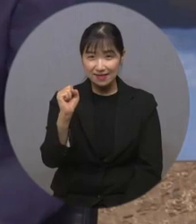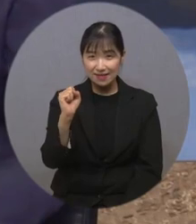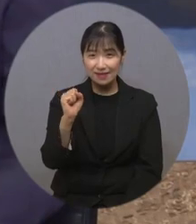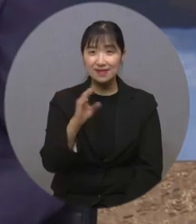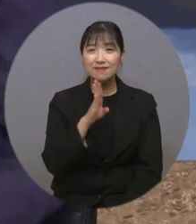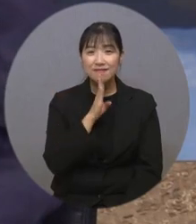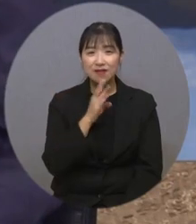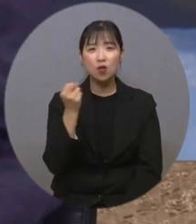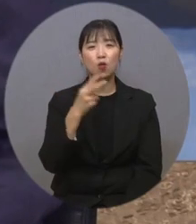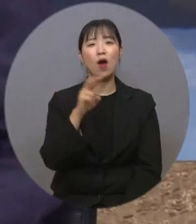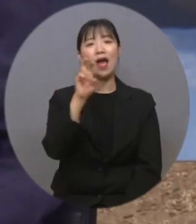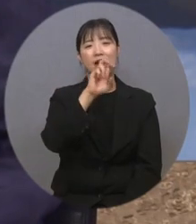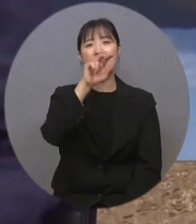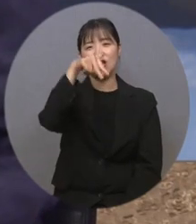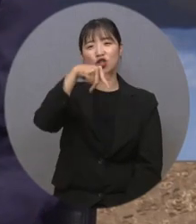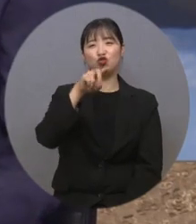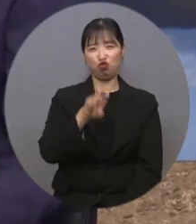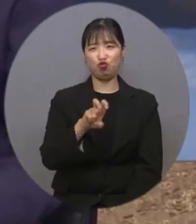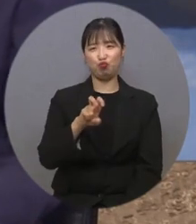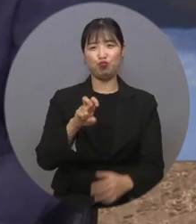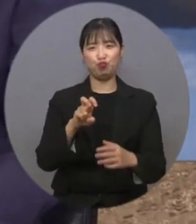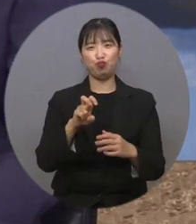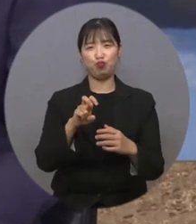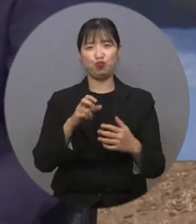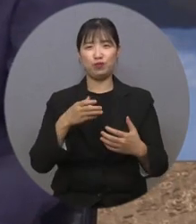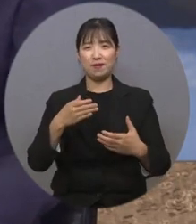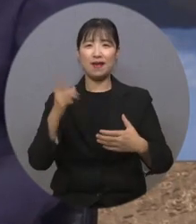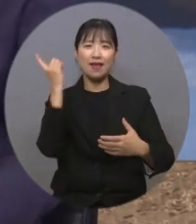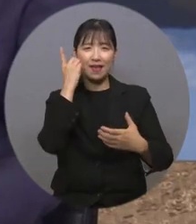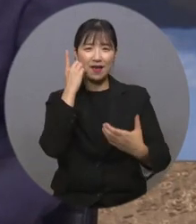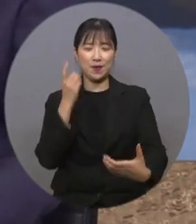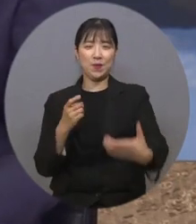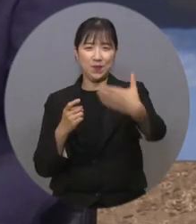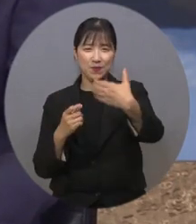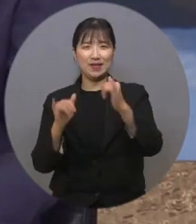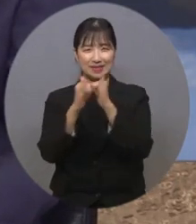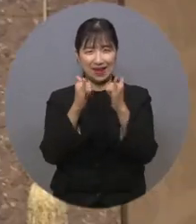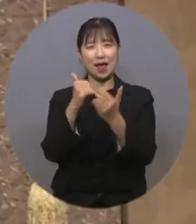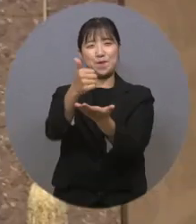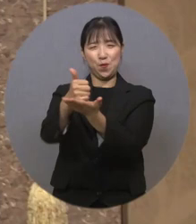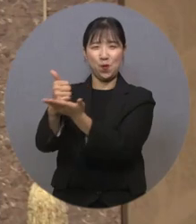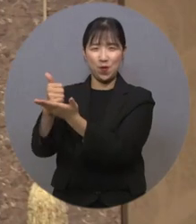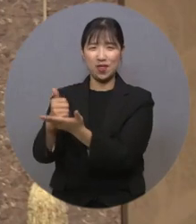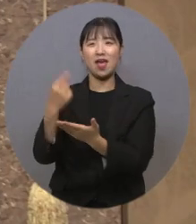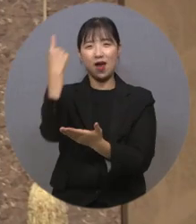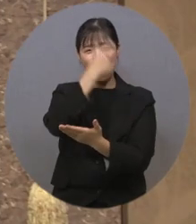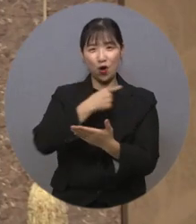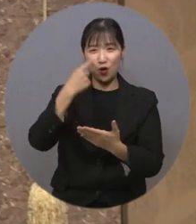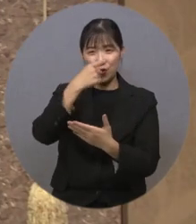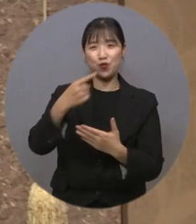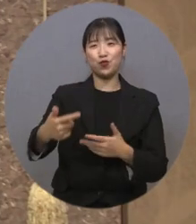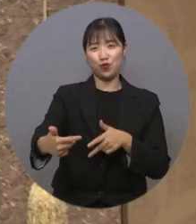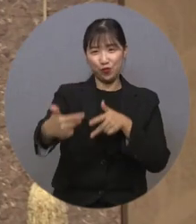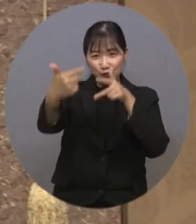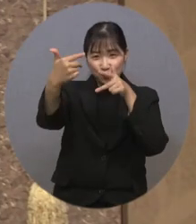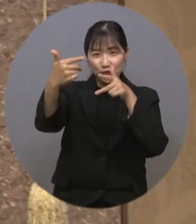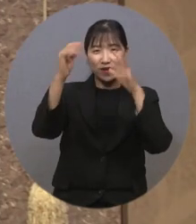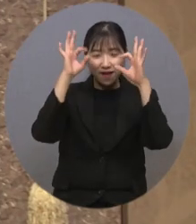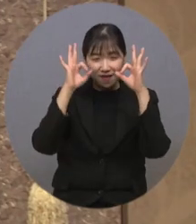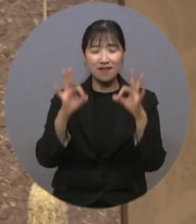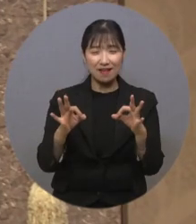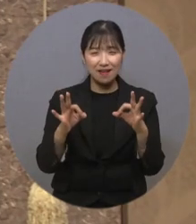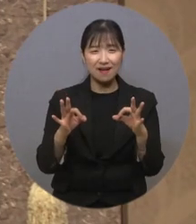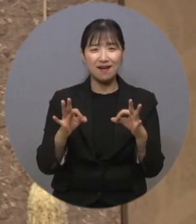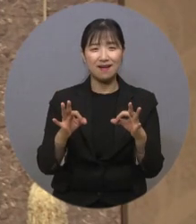그리고 뭐 요즘 줌 회의라고 하지 않습니까? 예. 핸드폰을 가지고 일정한 사람을 초대를 해서 예. 핸드폰을 보고